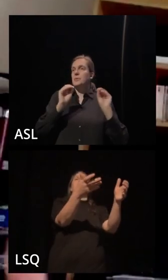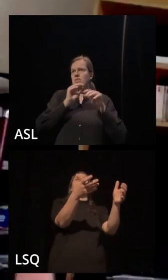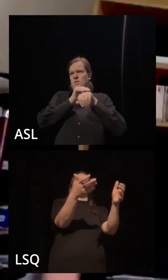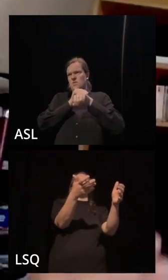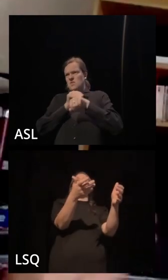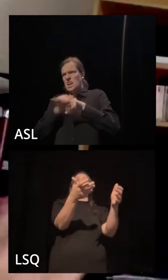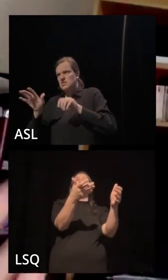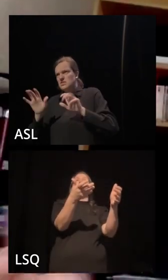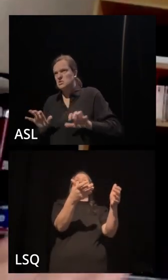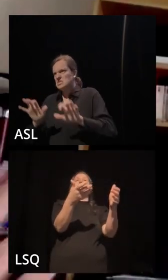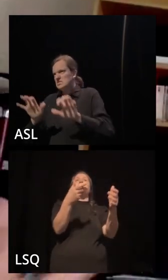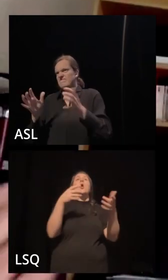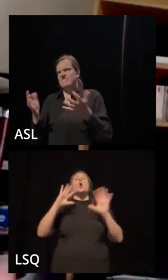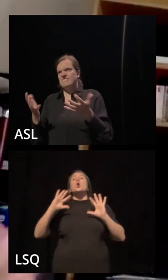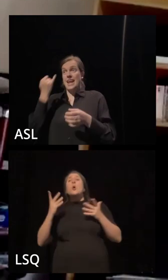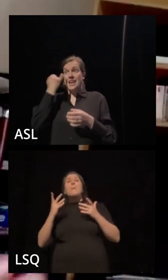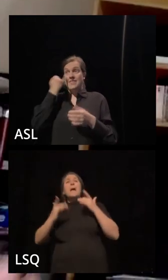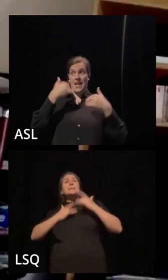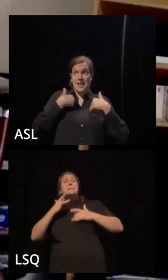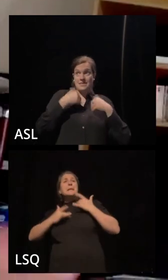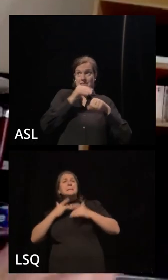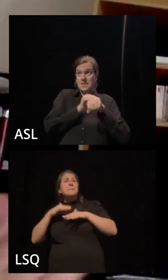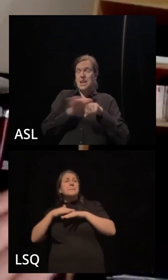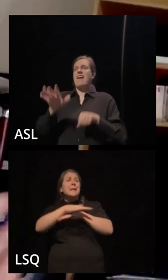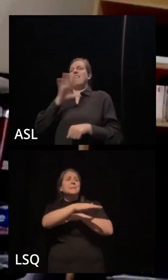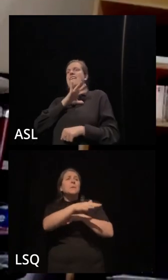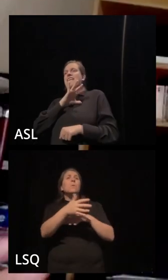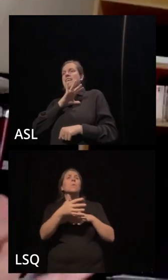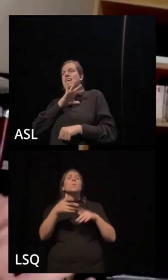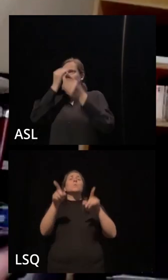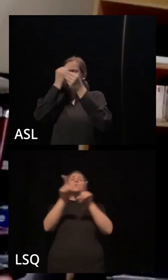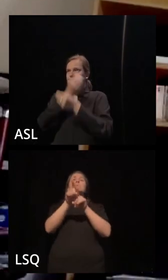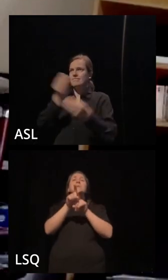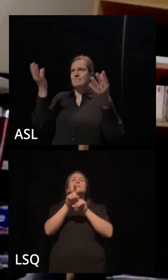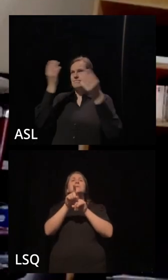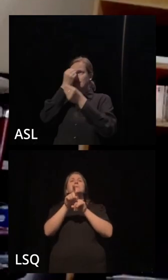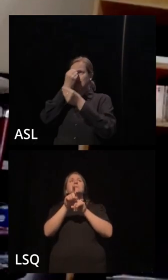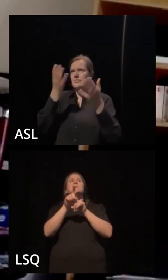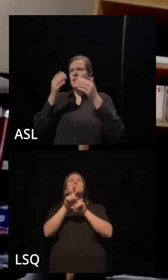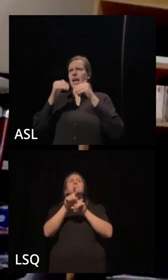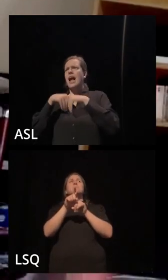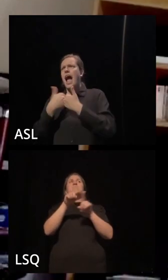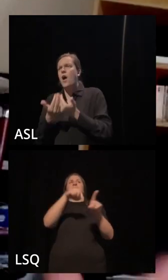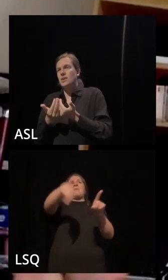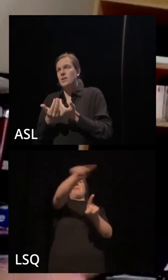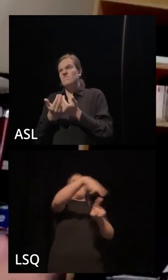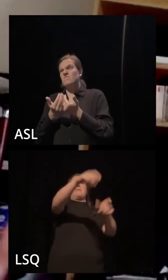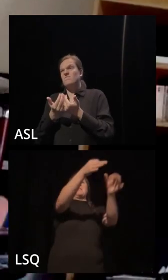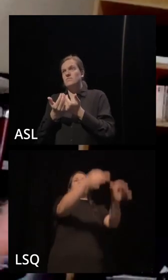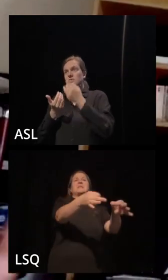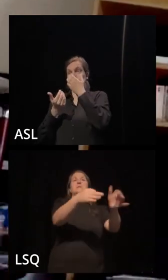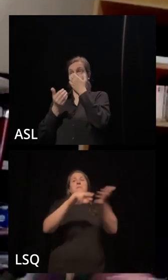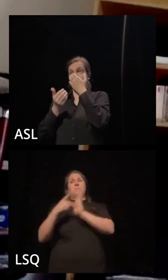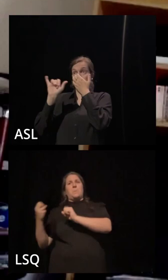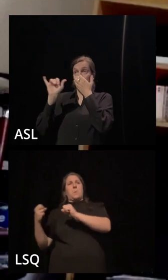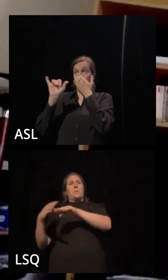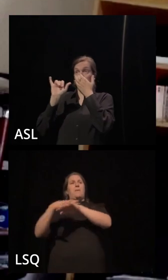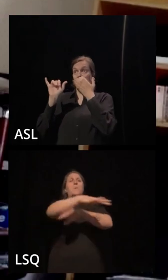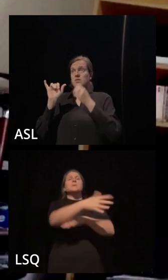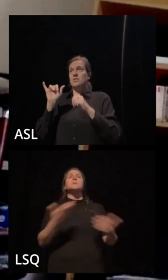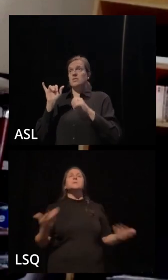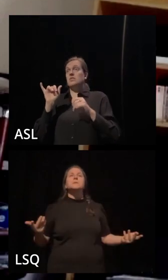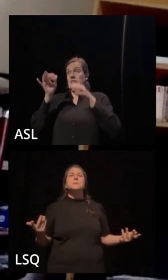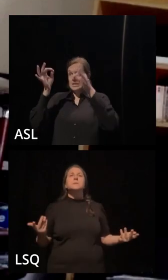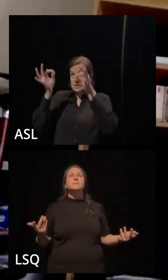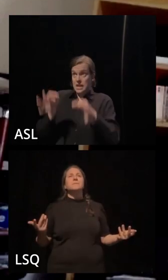aussi en agissant sur des modes de décision, pourquoi pas. Et c'est là